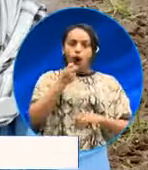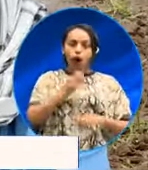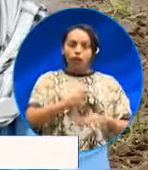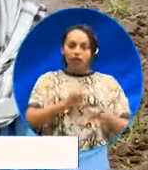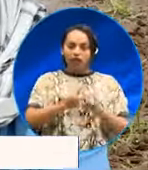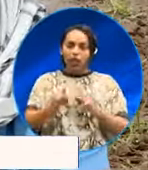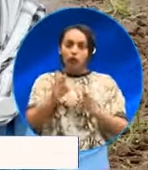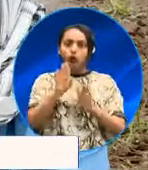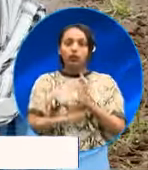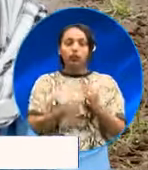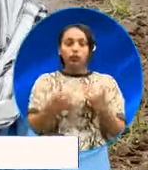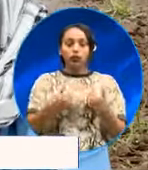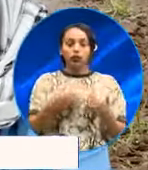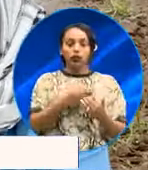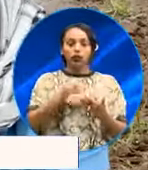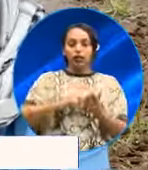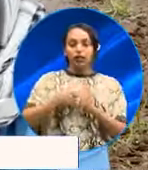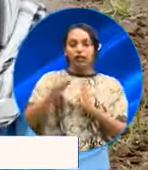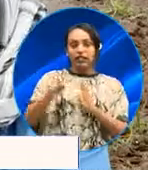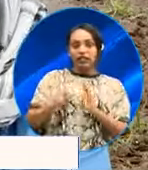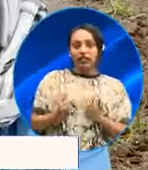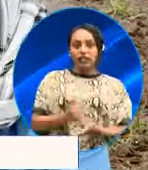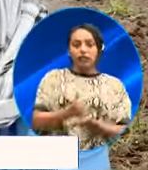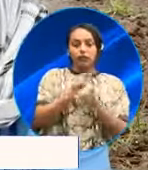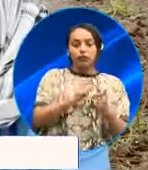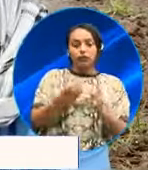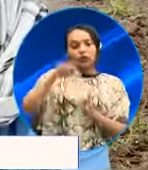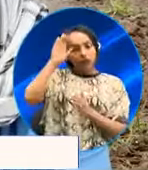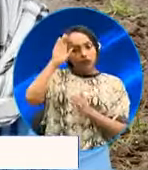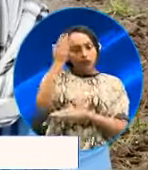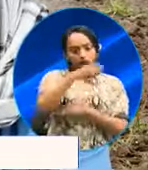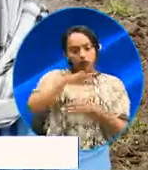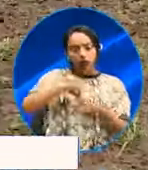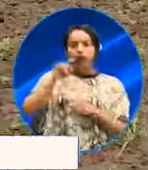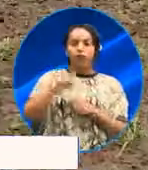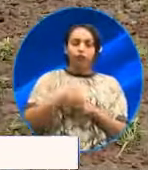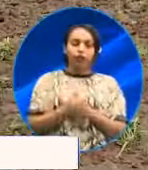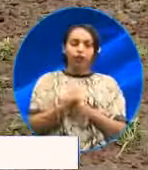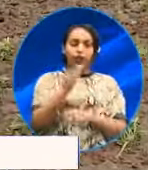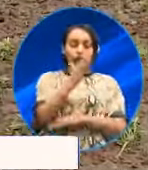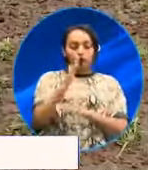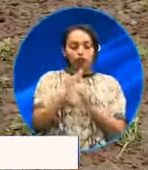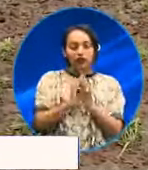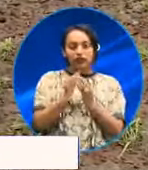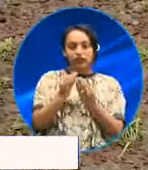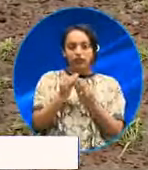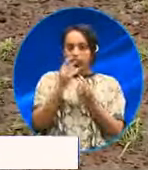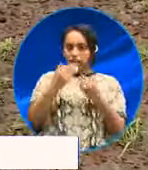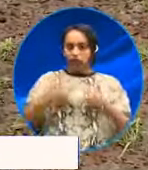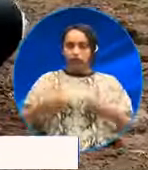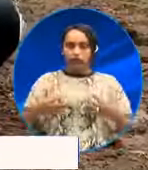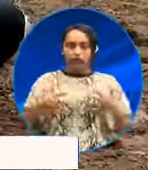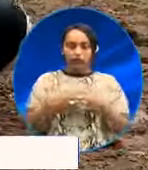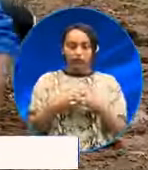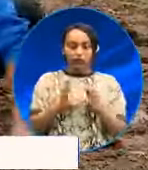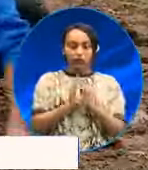በተለያየ እጥረት አለ እና ማለት ያንን ለመታደግ ደግሞ ግዴታ ችግኝ መትከል አለብን። ችግኞችን በመትከል እያሳየን ያለውን ርብርብ